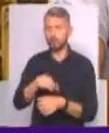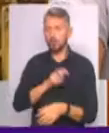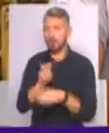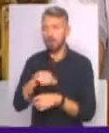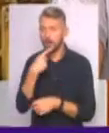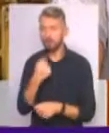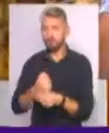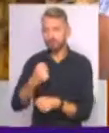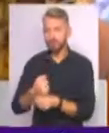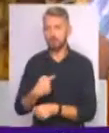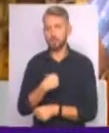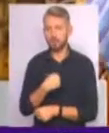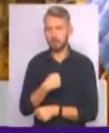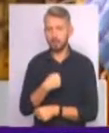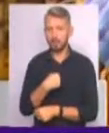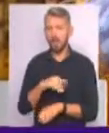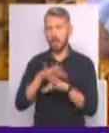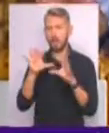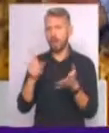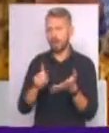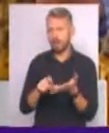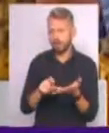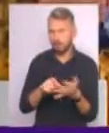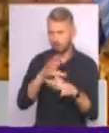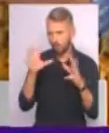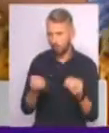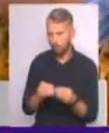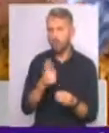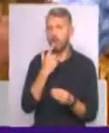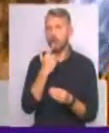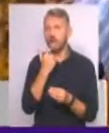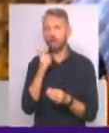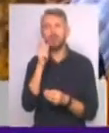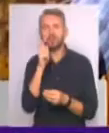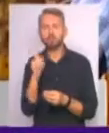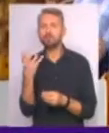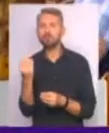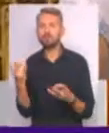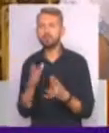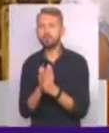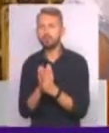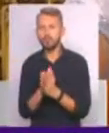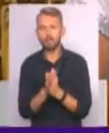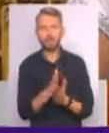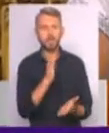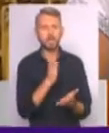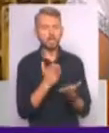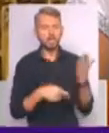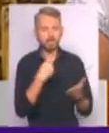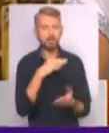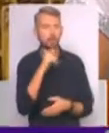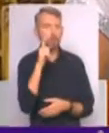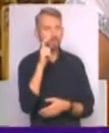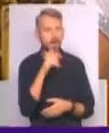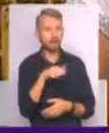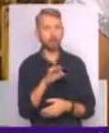каже, зробіть мені загальний аналіз крові, кров на цукор, і що він ще повинен попросити? Якщо ми говоримо о сахарі,